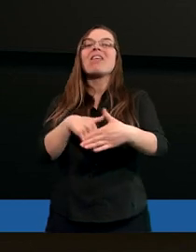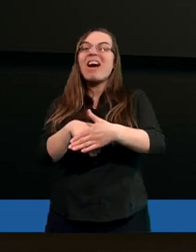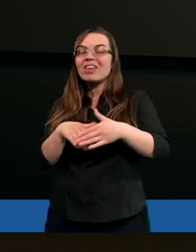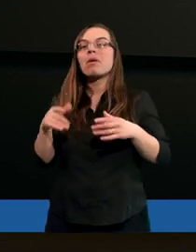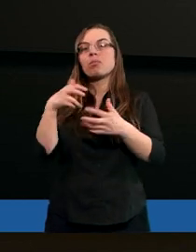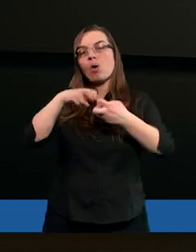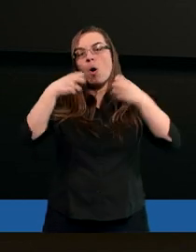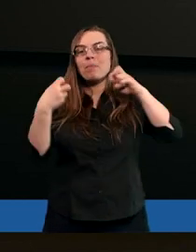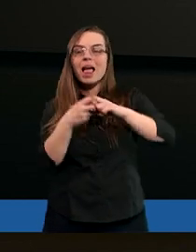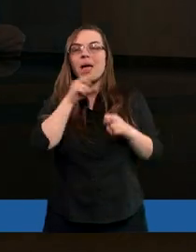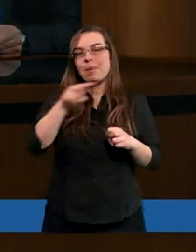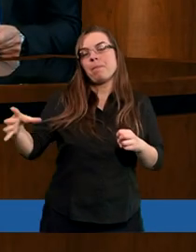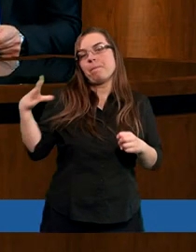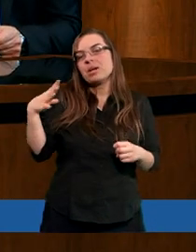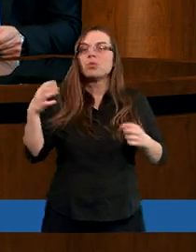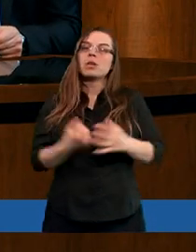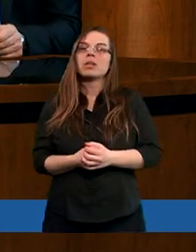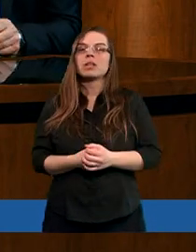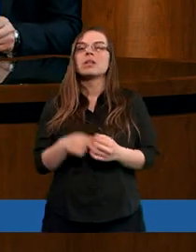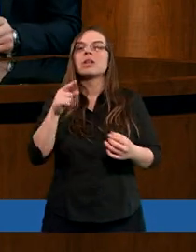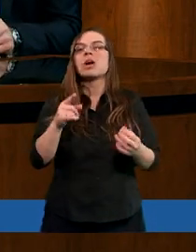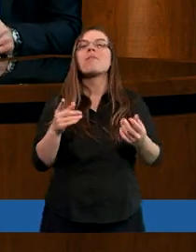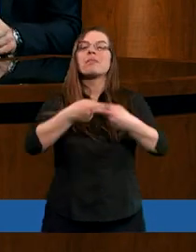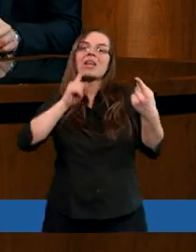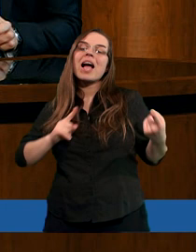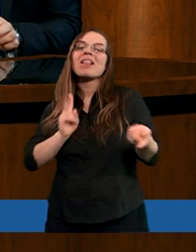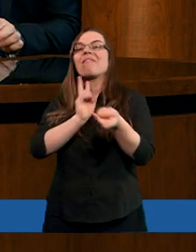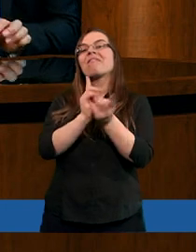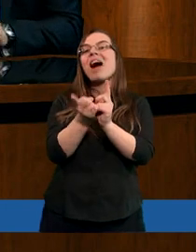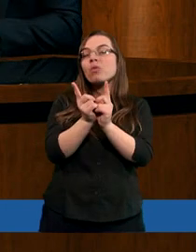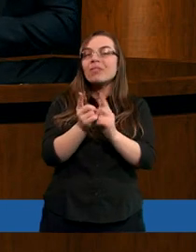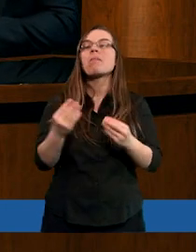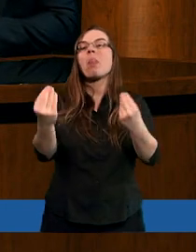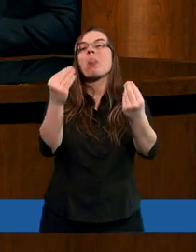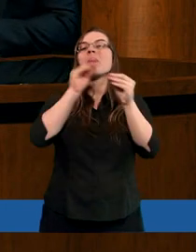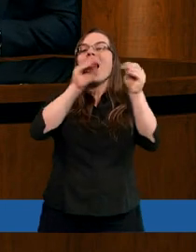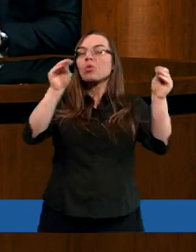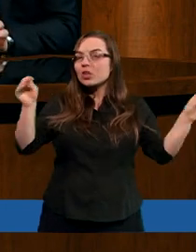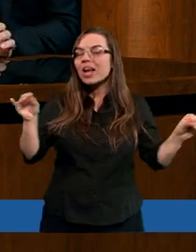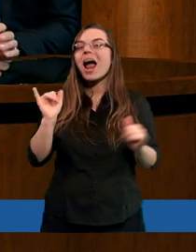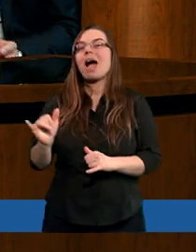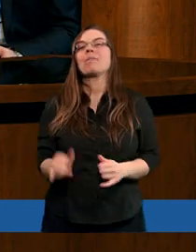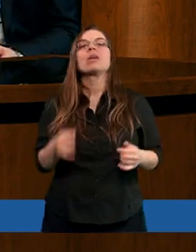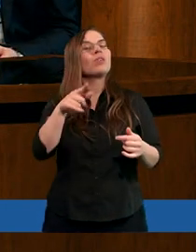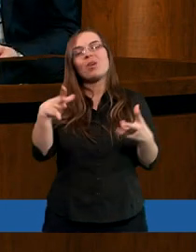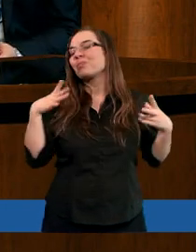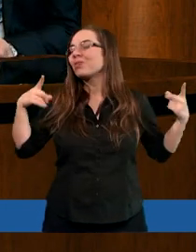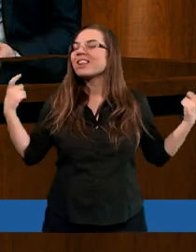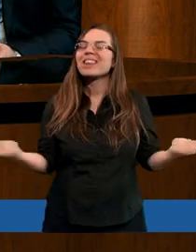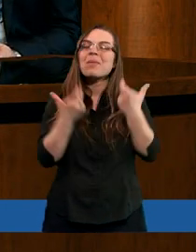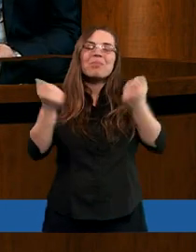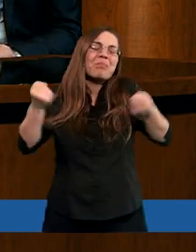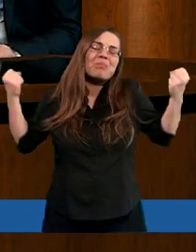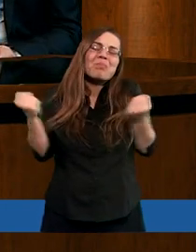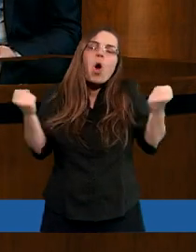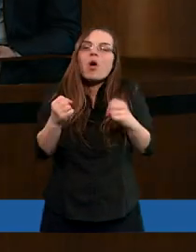ostrzega przed kim? Przed fałszywymi nauczycielami. Czyli to były niebezpieczne czasy,